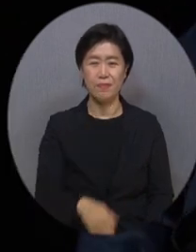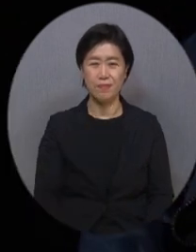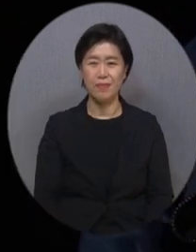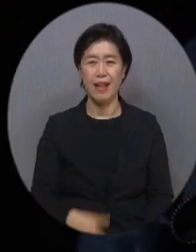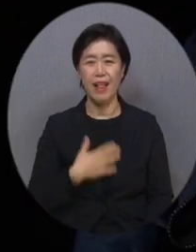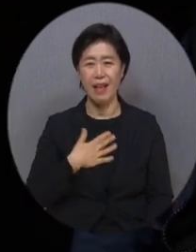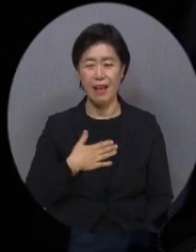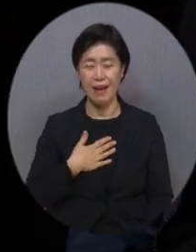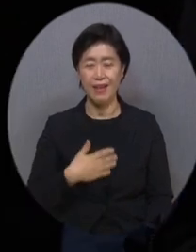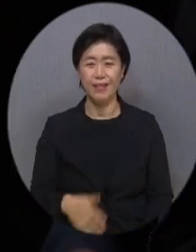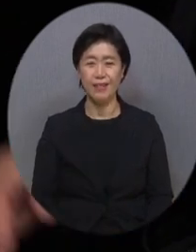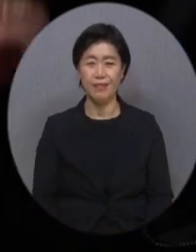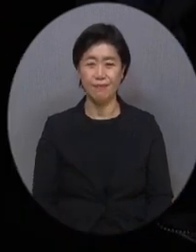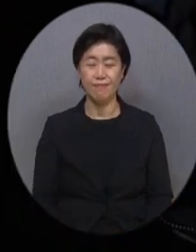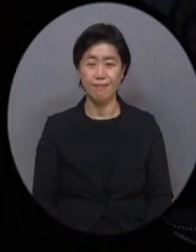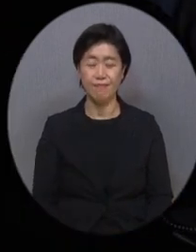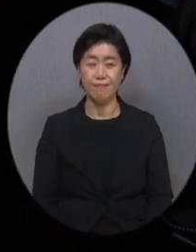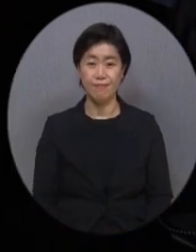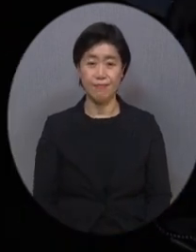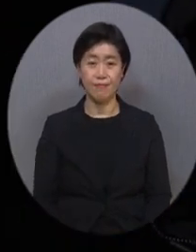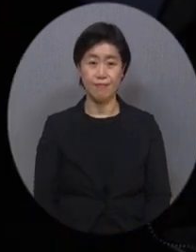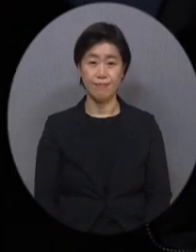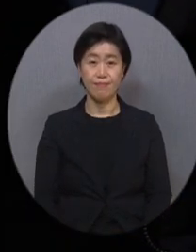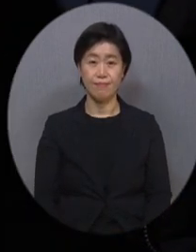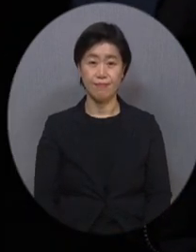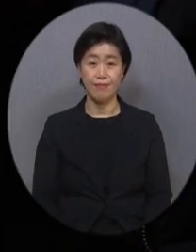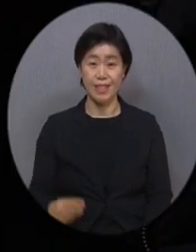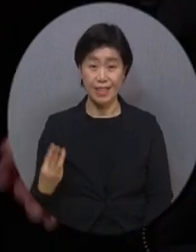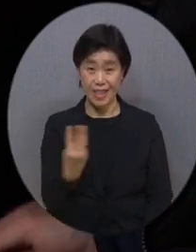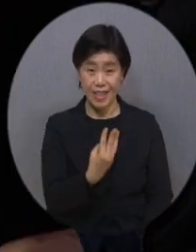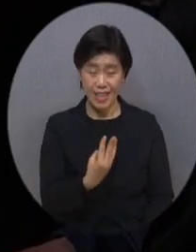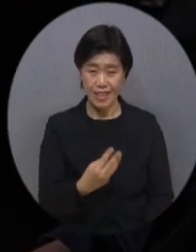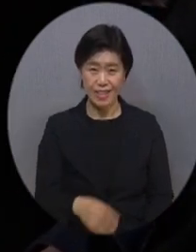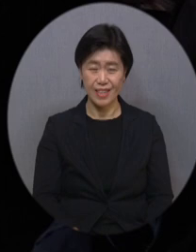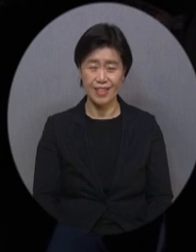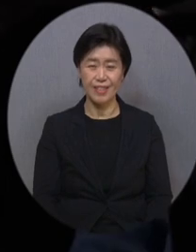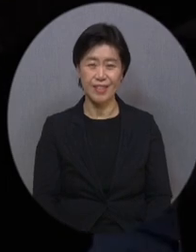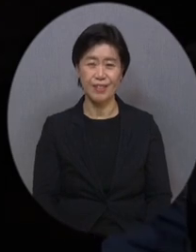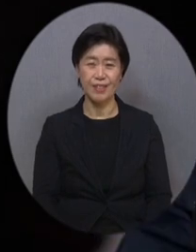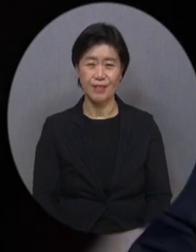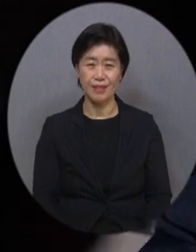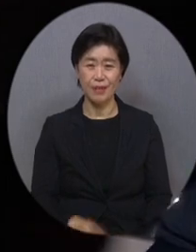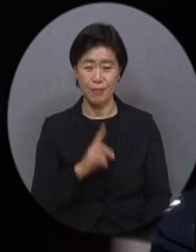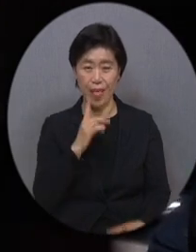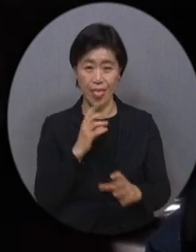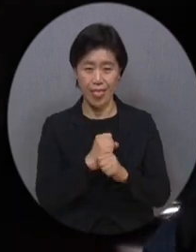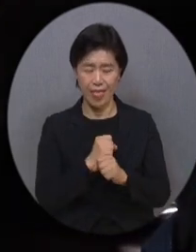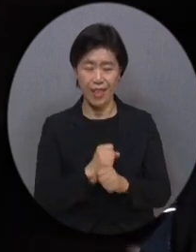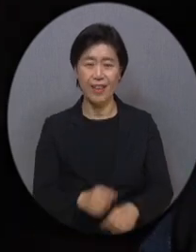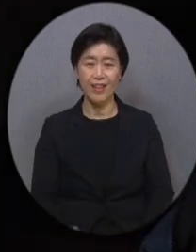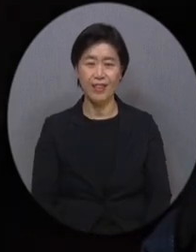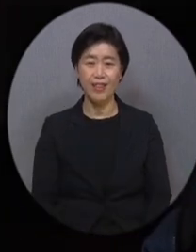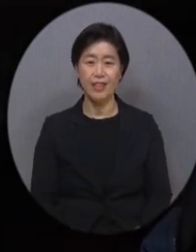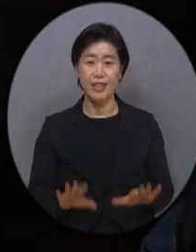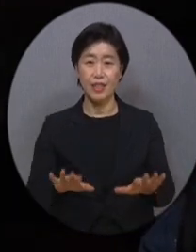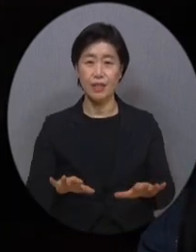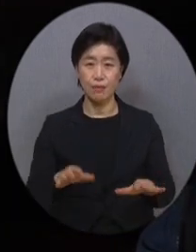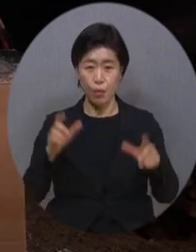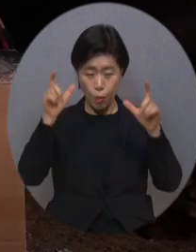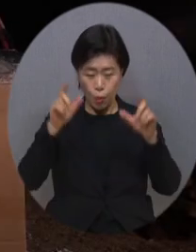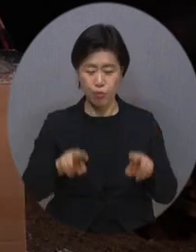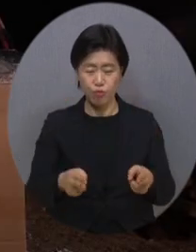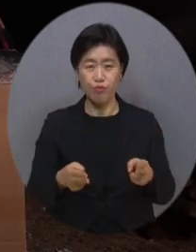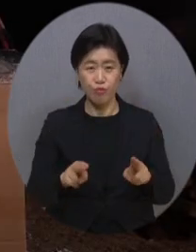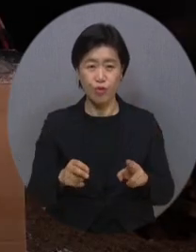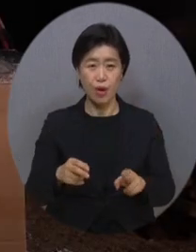그래요. 아, 우리 야, 지금 할 말이 없어서 제가. 할 말이 없어서. 우리 고기 구워 먹고 있어요. 우리 아,